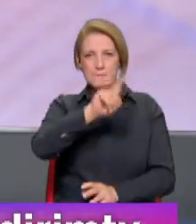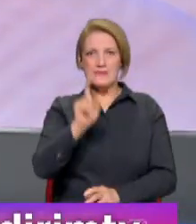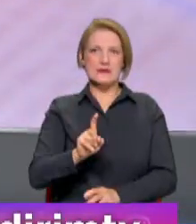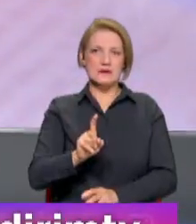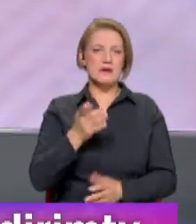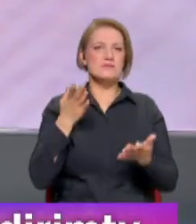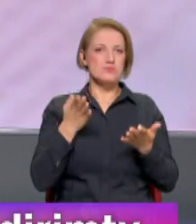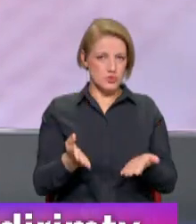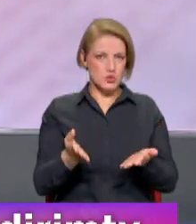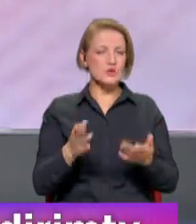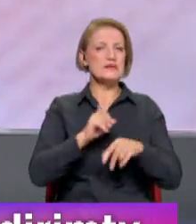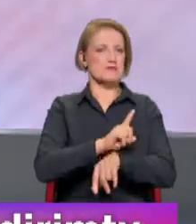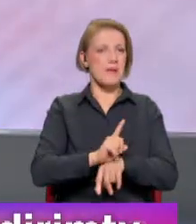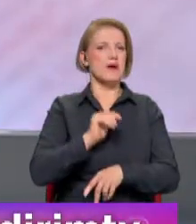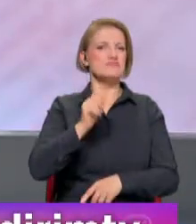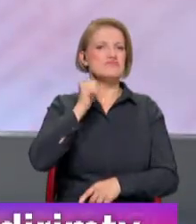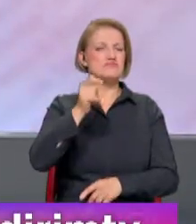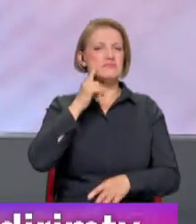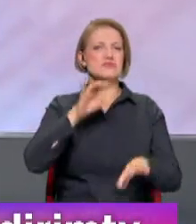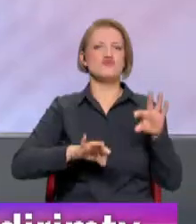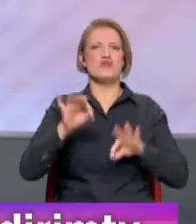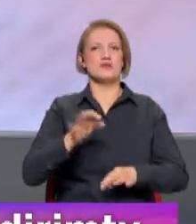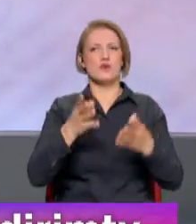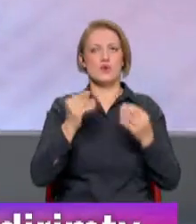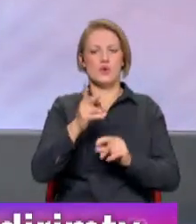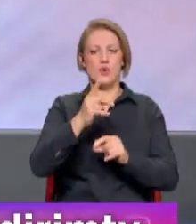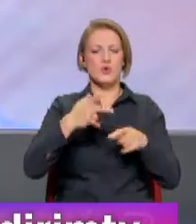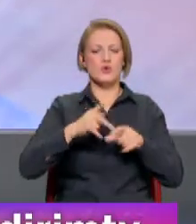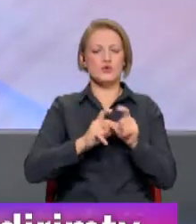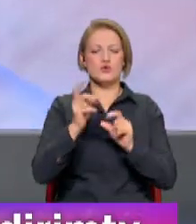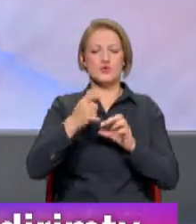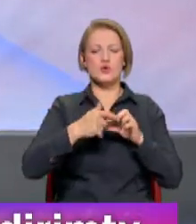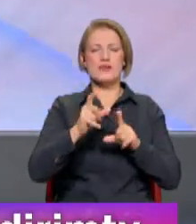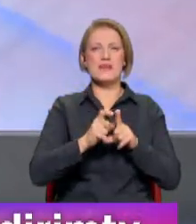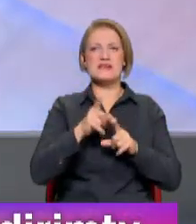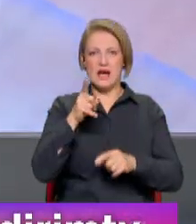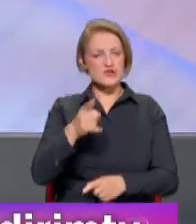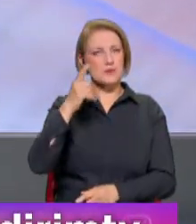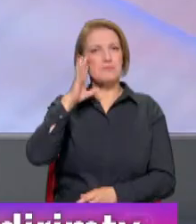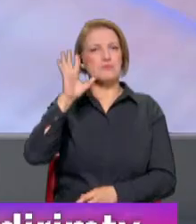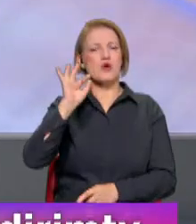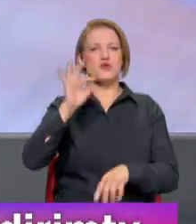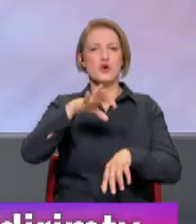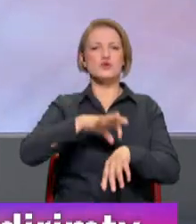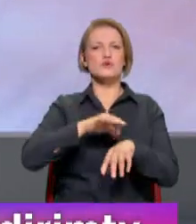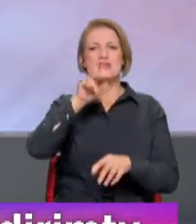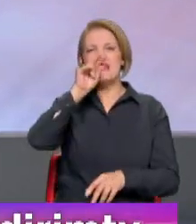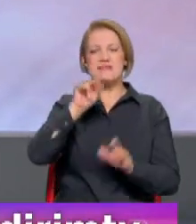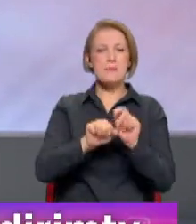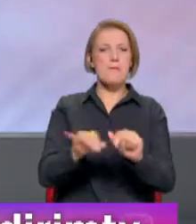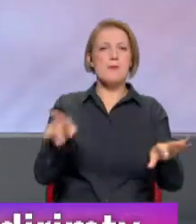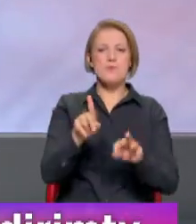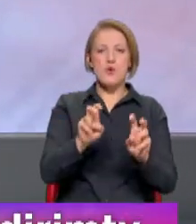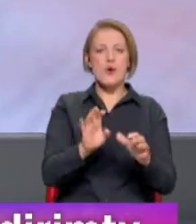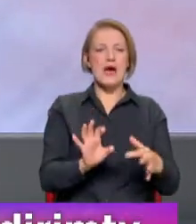mi? Bunu zamanla inceliyor olacağız. Özgür Demirtaş, Profesör Doktor Özgür Demirtaş'ın tweet'i vardı. Bu